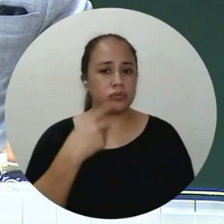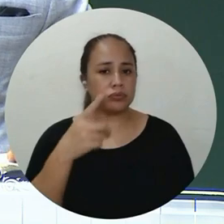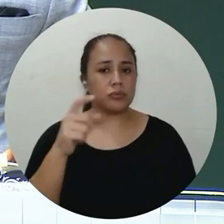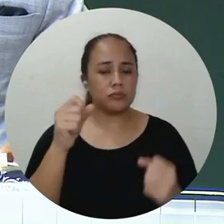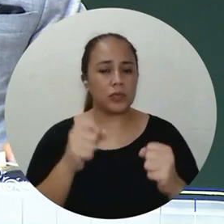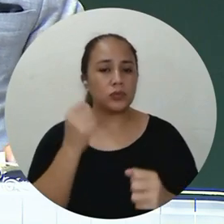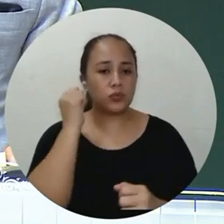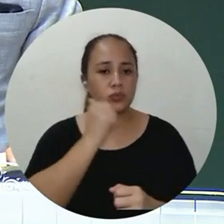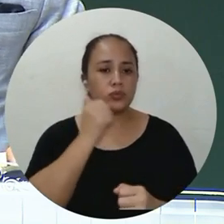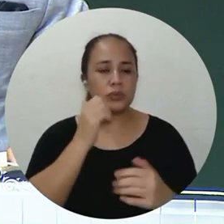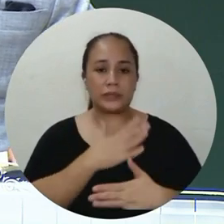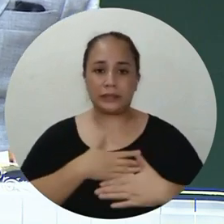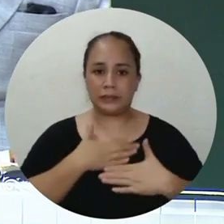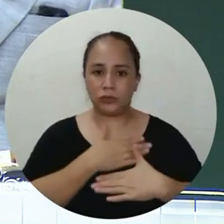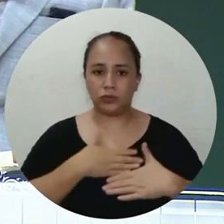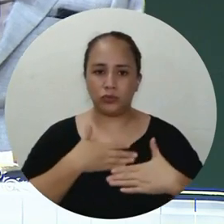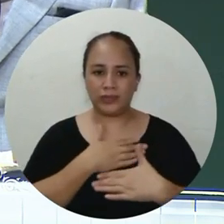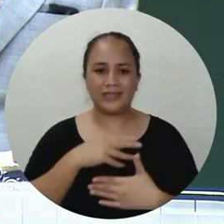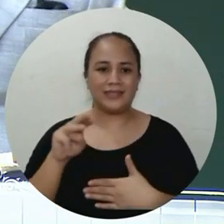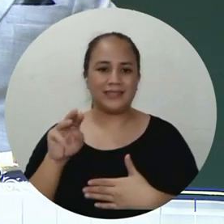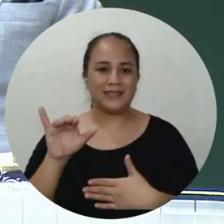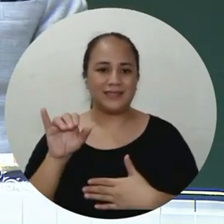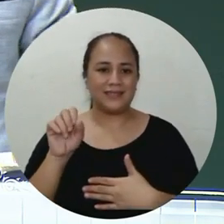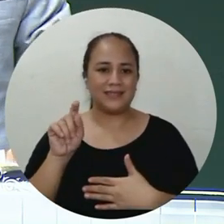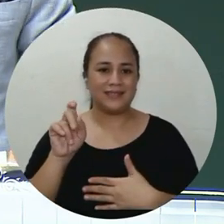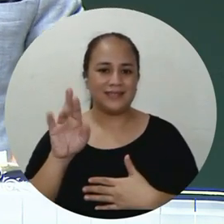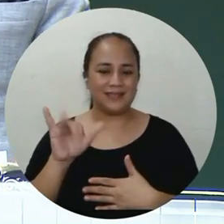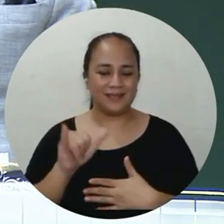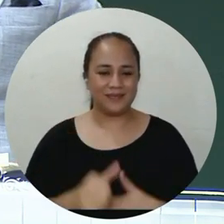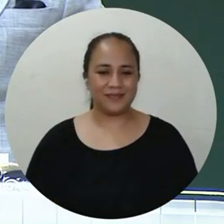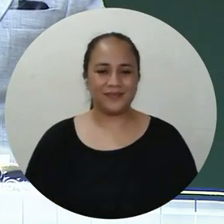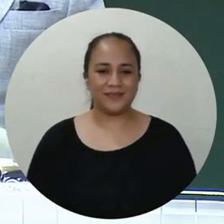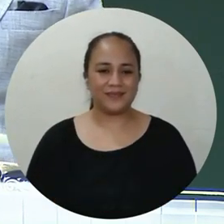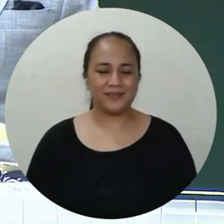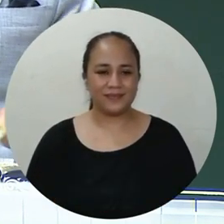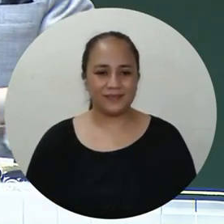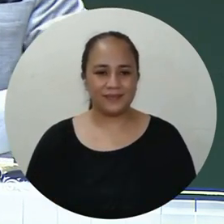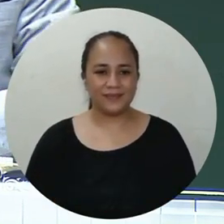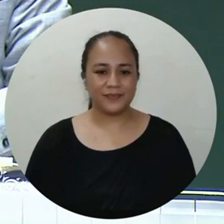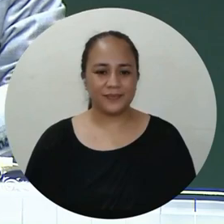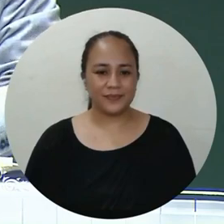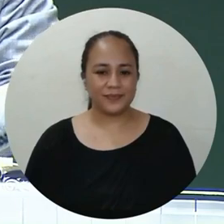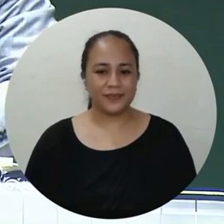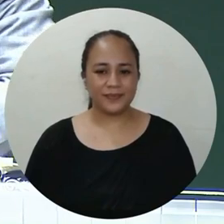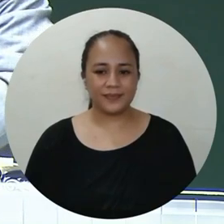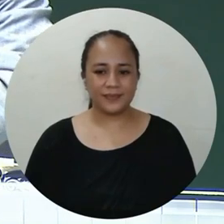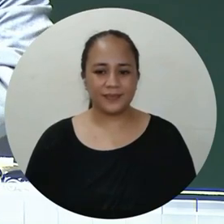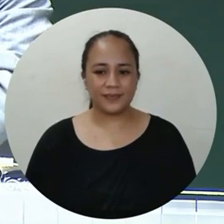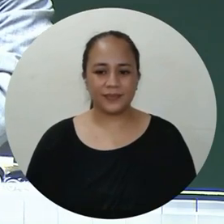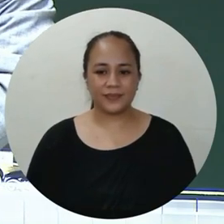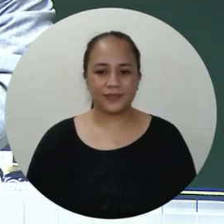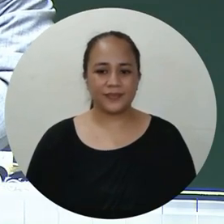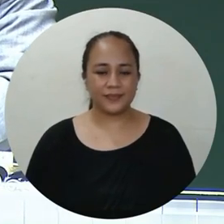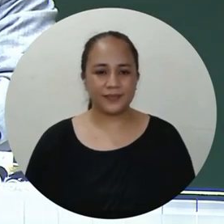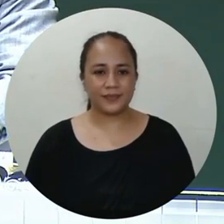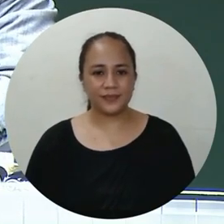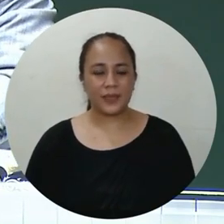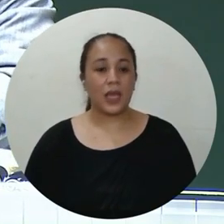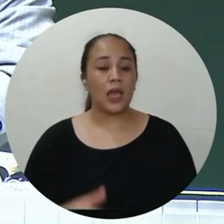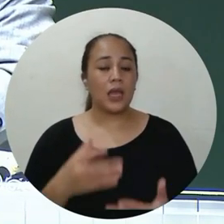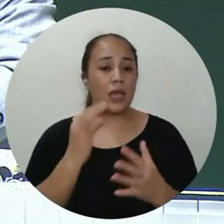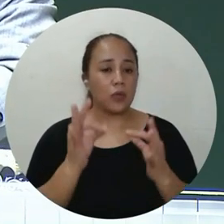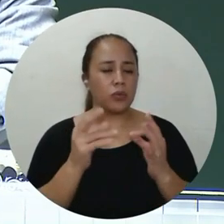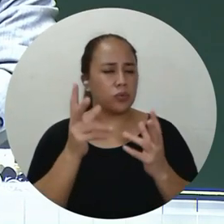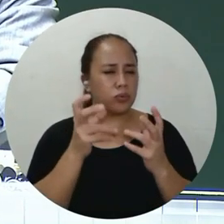enjoy this mystery. 그 오직 이 세 가지를 뭐라 하냐면 삼오직이라 그래요. And what do you call these